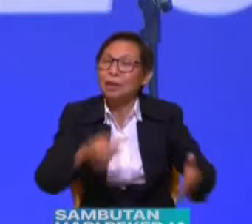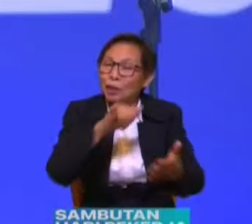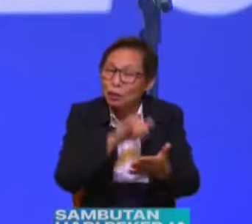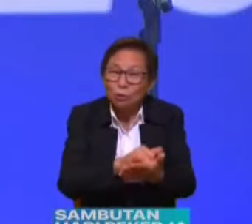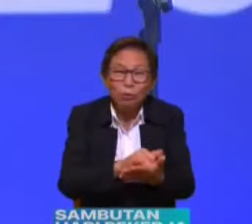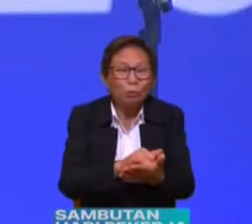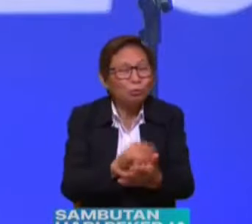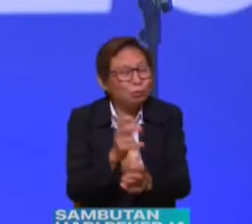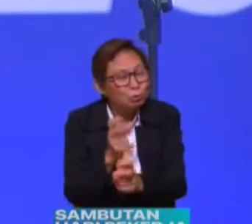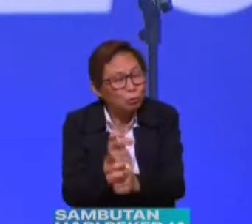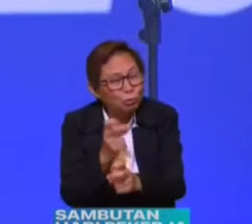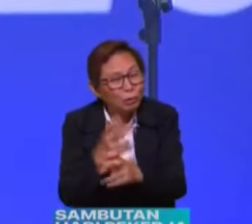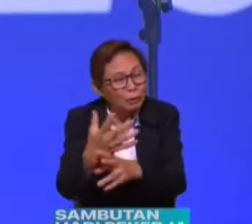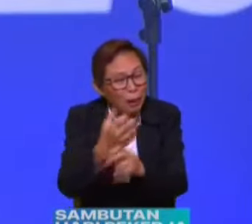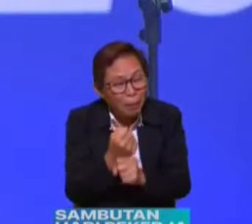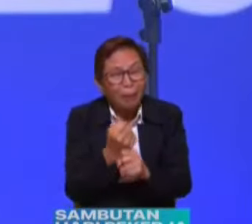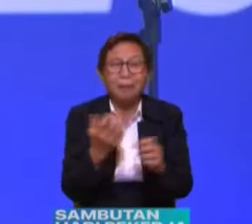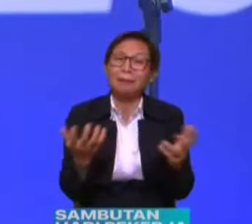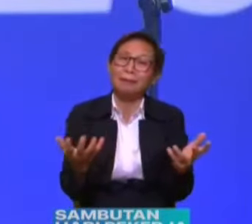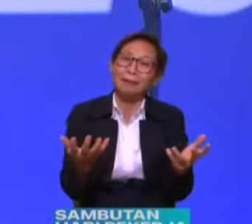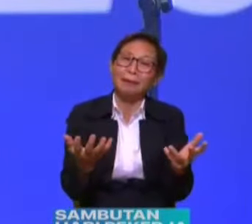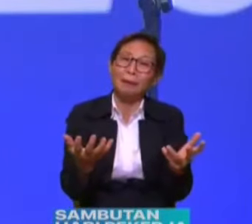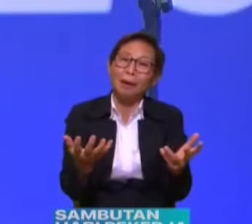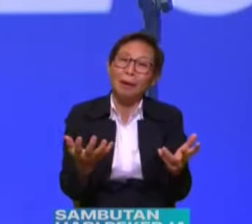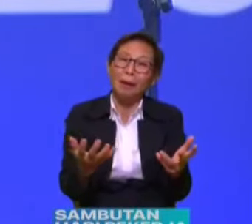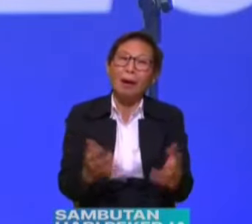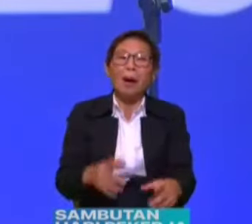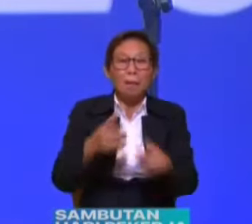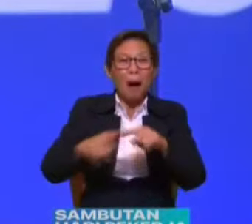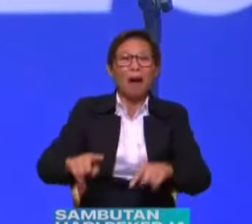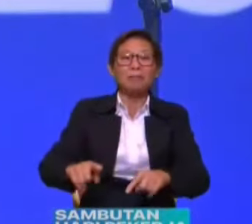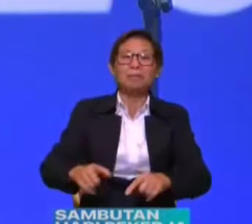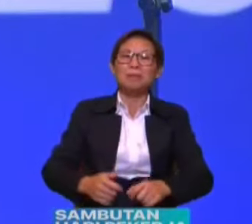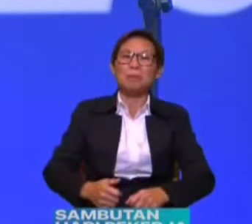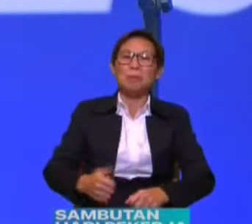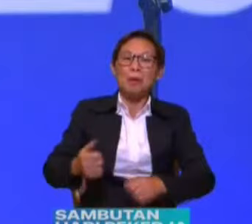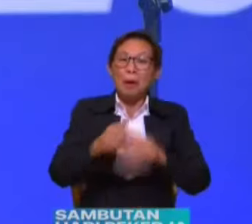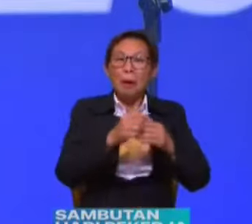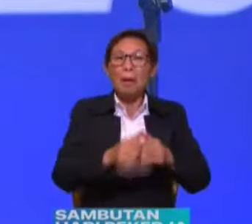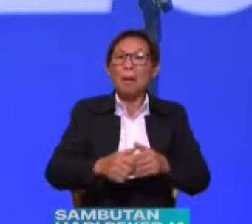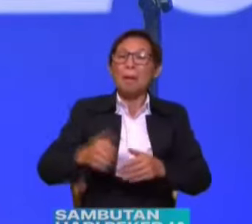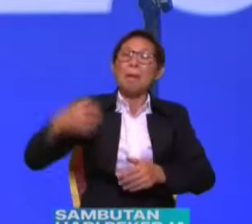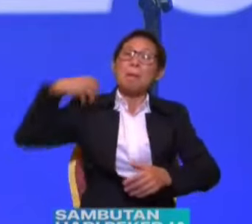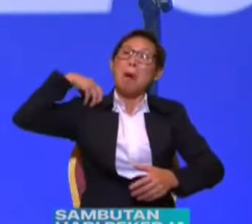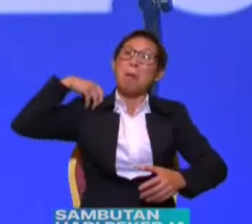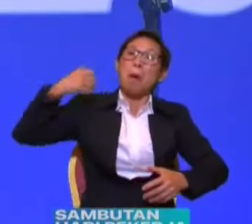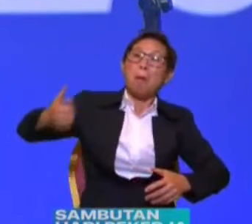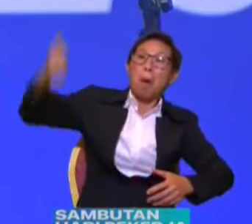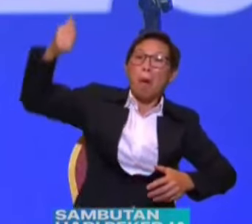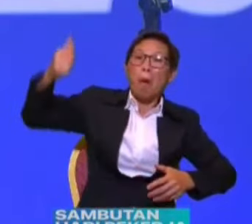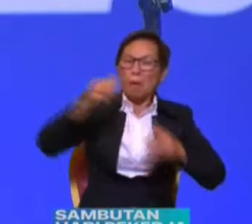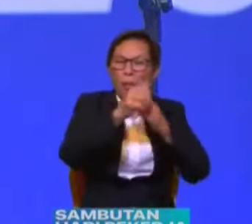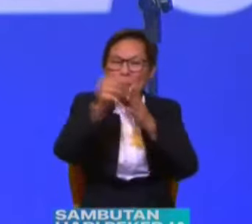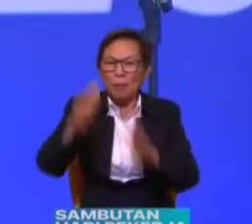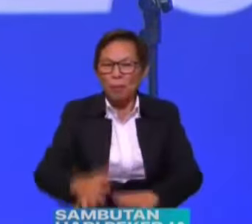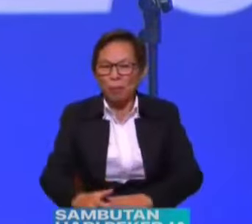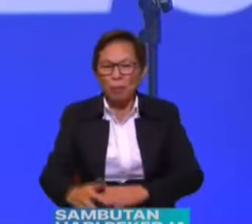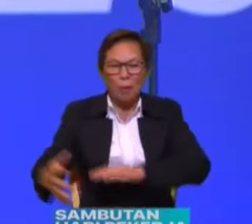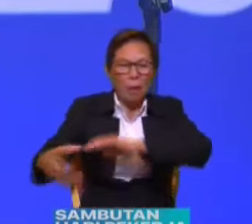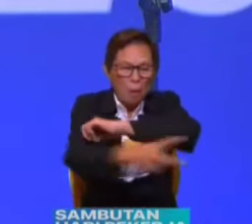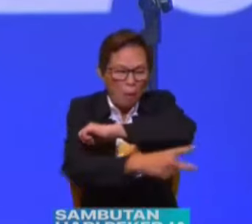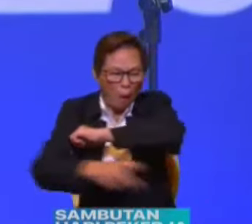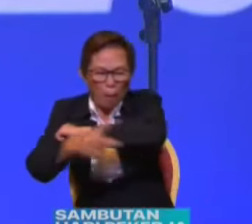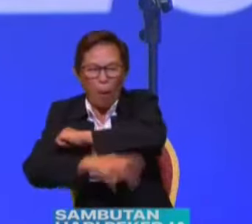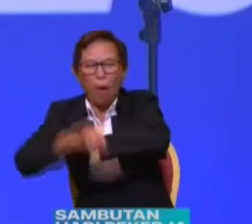pun begitu sukar diperoleh. Tetapi pembesar-pembesar, pemimpin-pemimpin saup ratusan